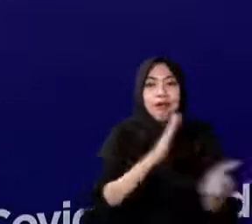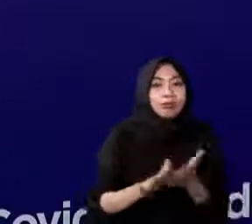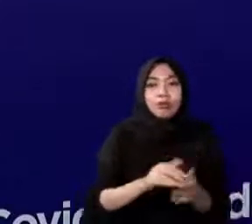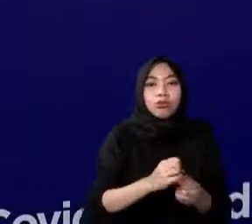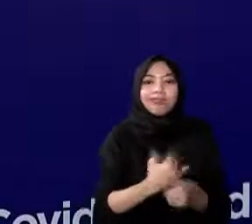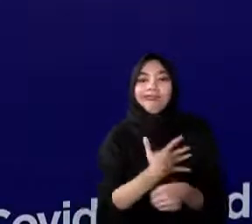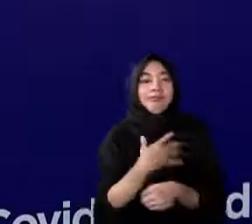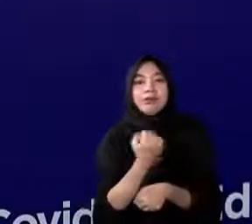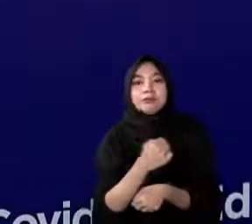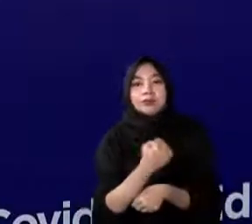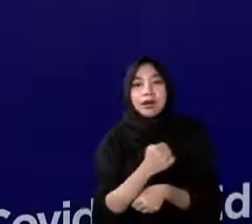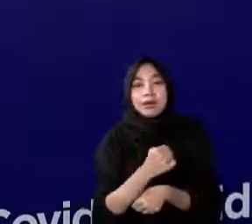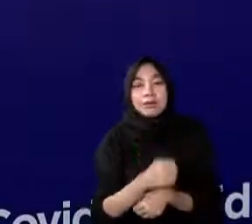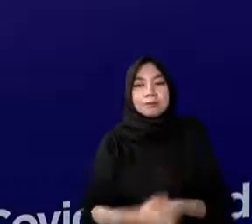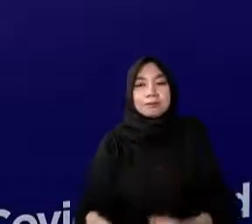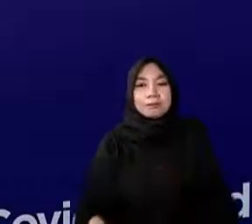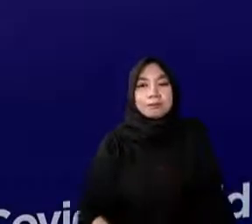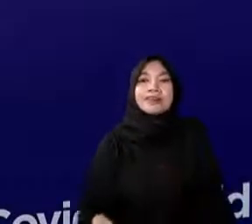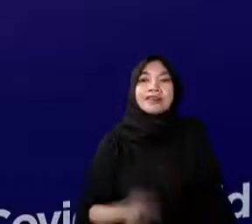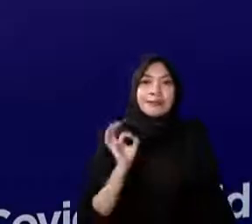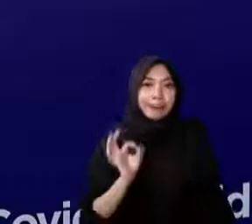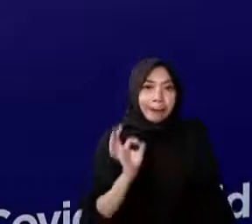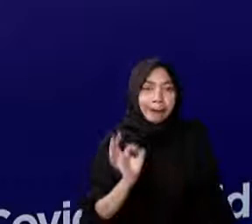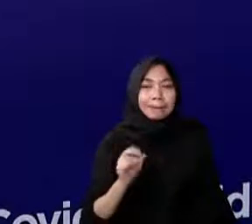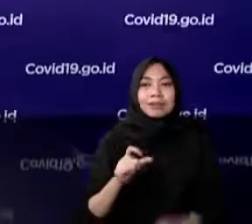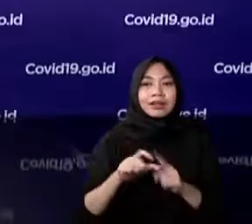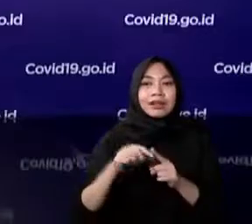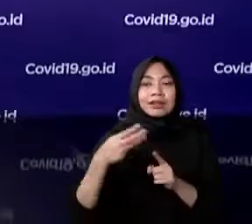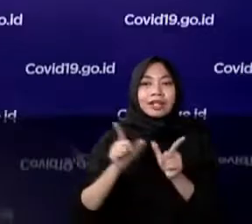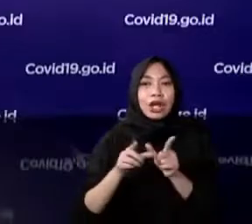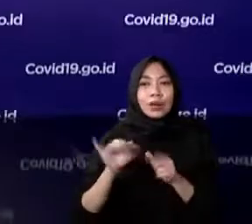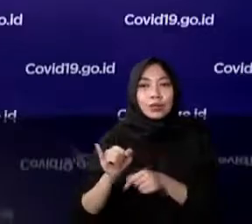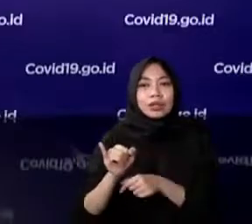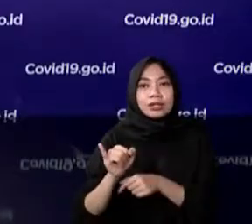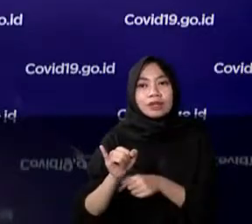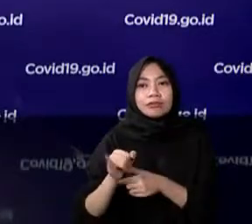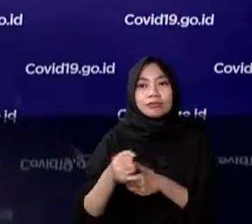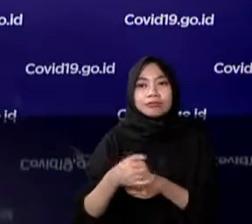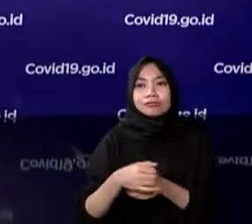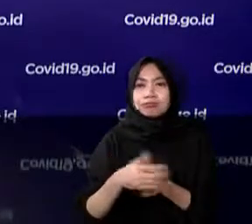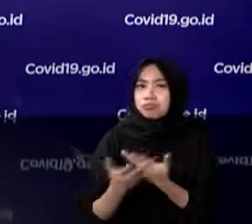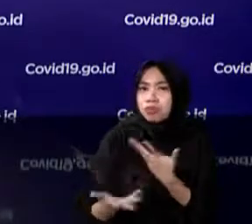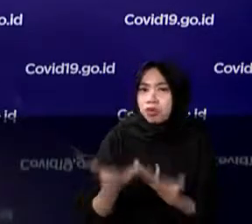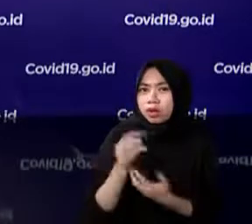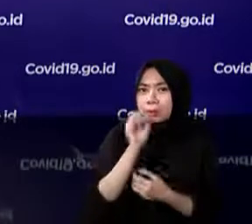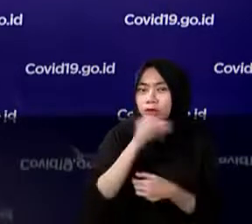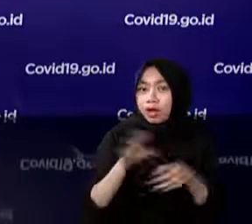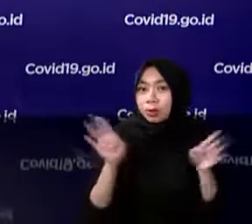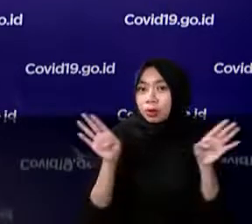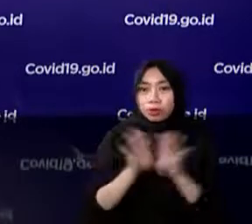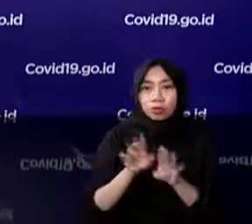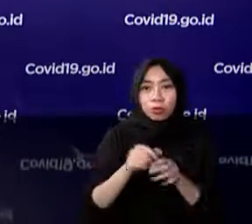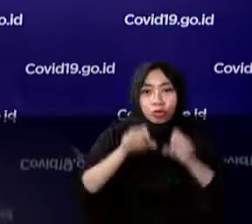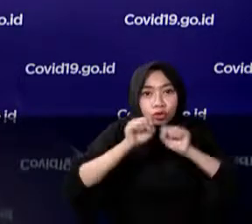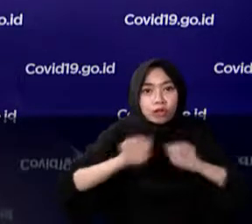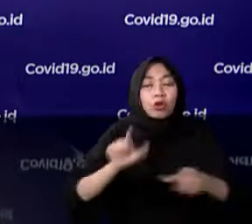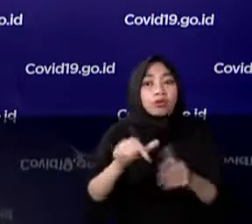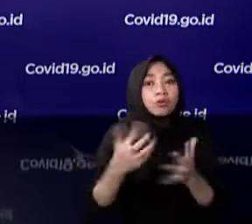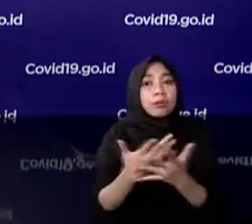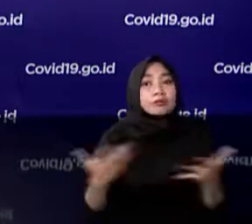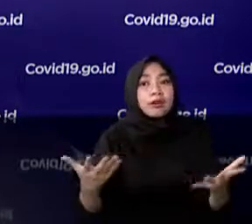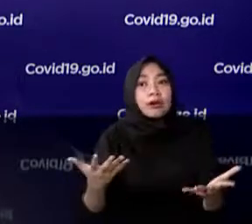ternyata hasilnya positif. Baik, terima kasih Mbak Dewi. Mungkin ada pesan penutup dari Mbak Dewi, himbauan juga